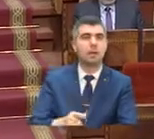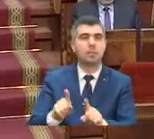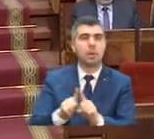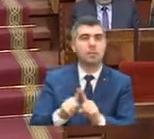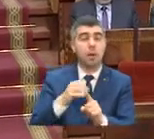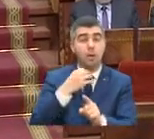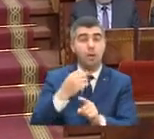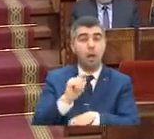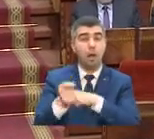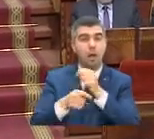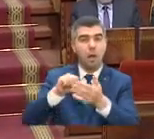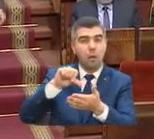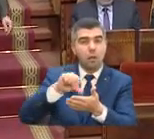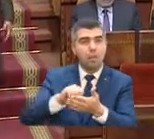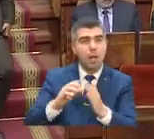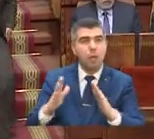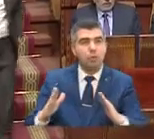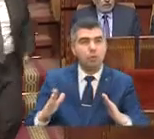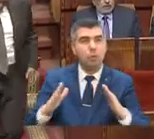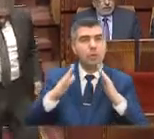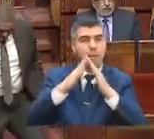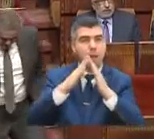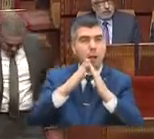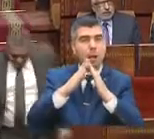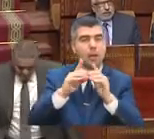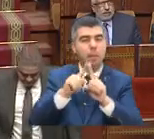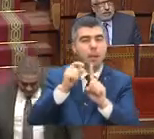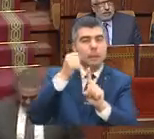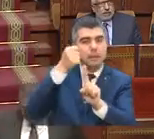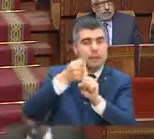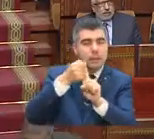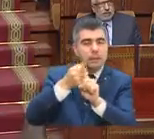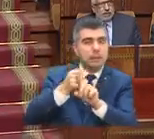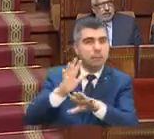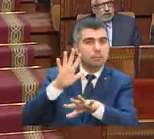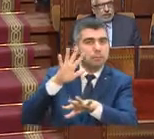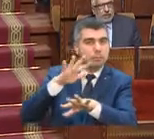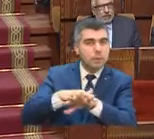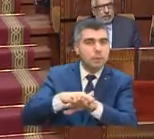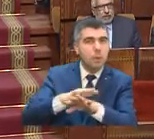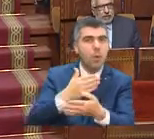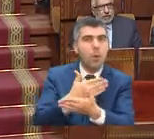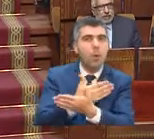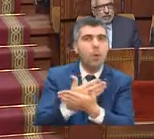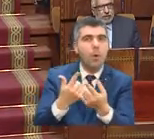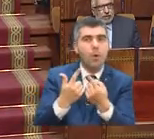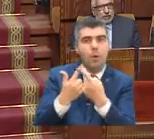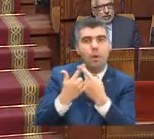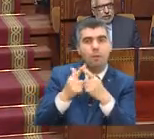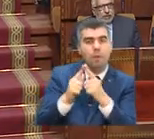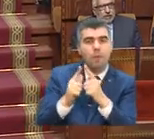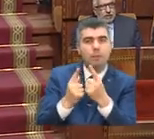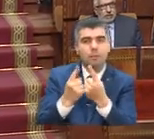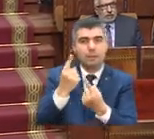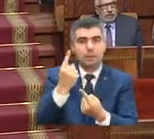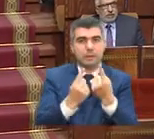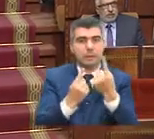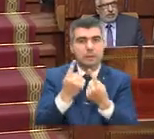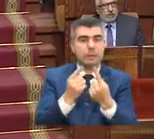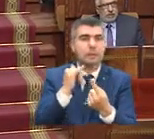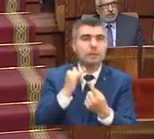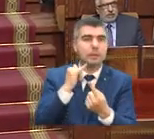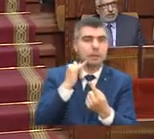العالم القروي والجبلي لا زال بحاجة إلى المزيد من تعبئة الموارد والإمكانات وحكامة تدبيرها لتغطية الخصائص